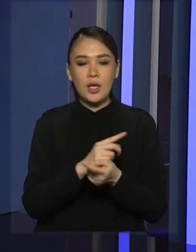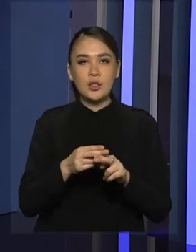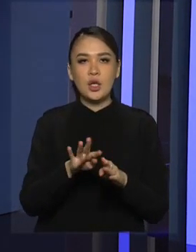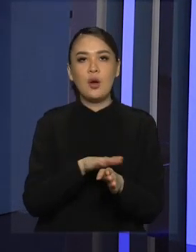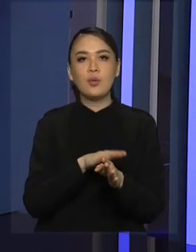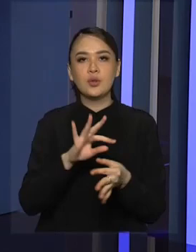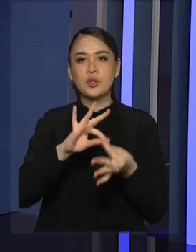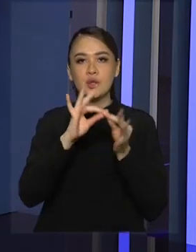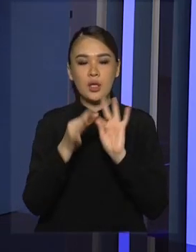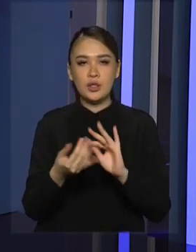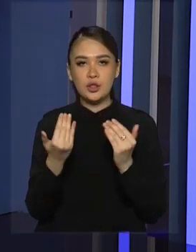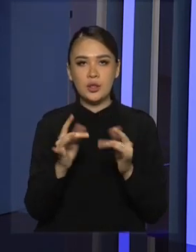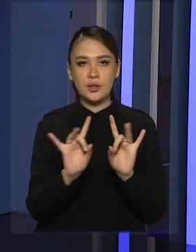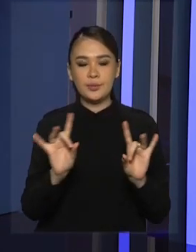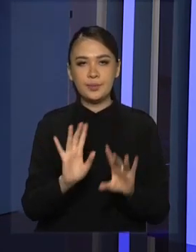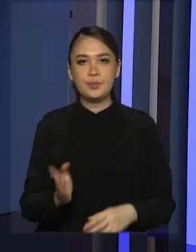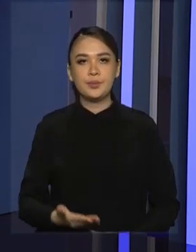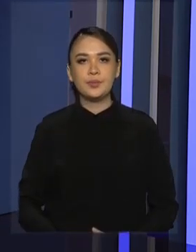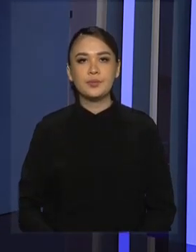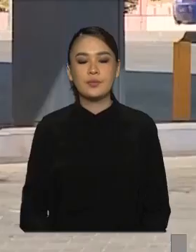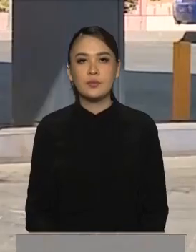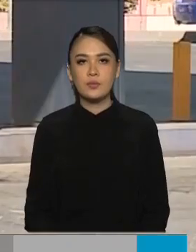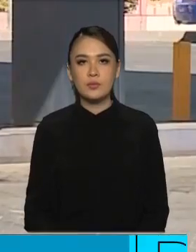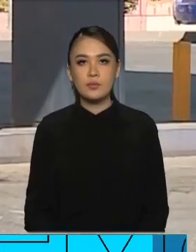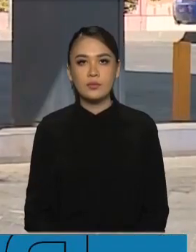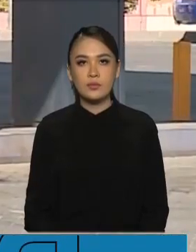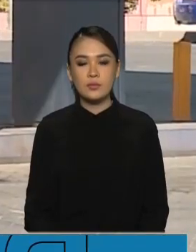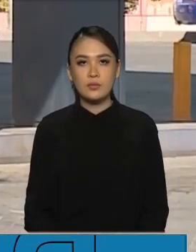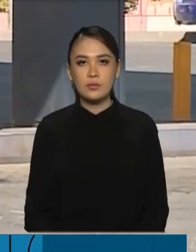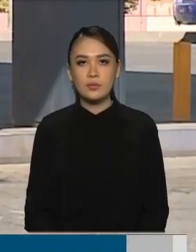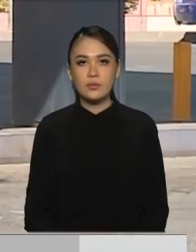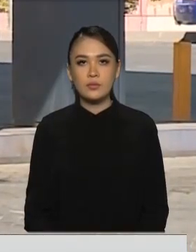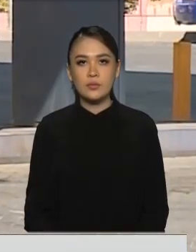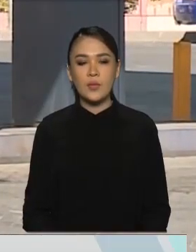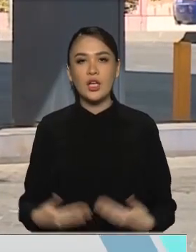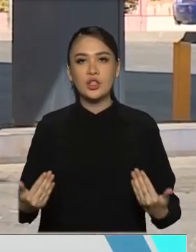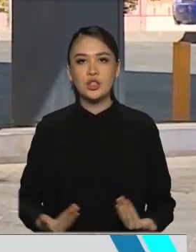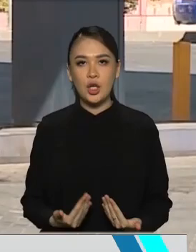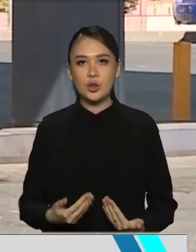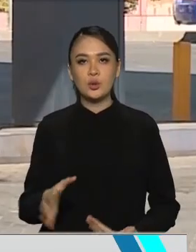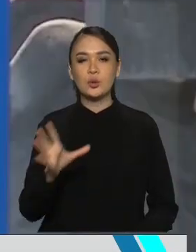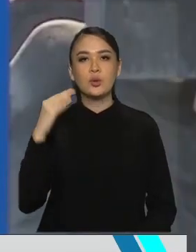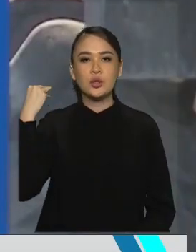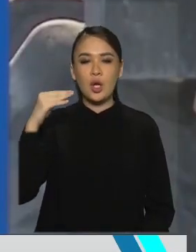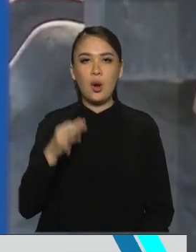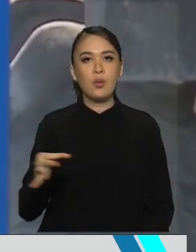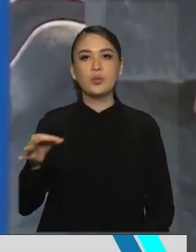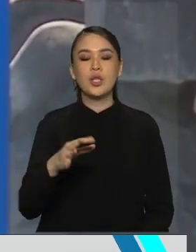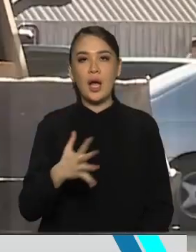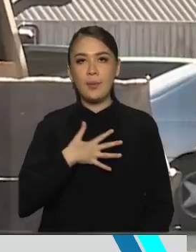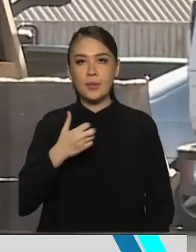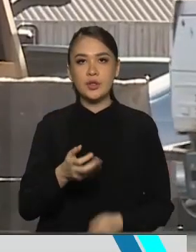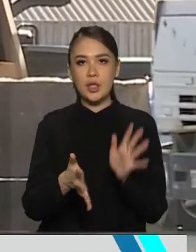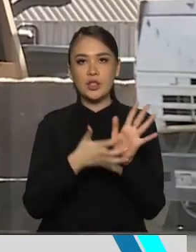детали у моей коллеги Ирины Панфиловой. Жители Туркестанской области снова столкнулись с